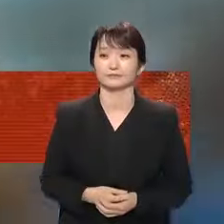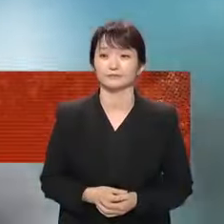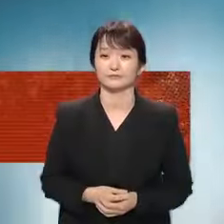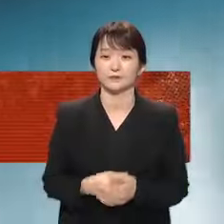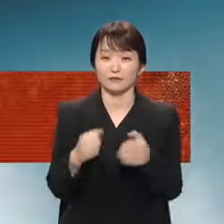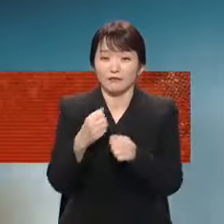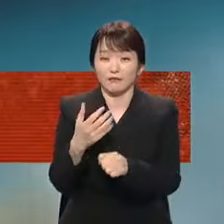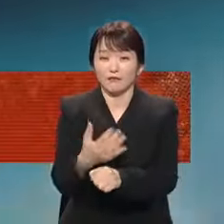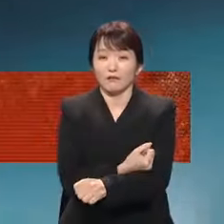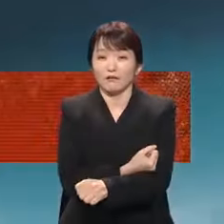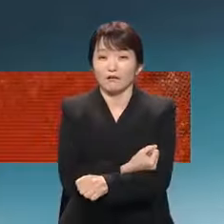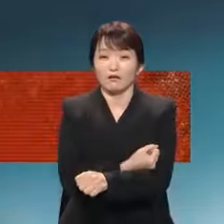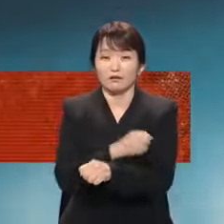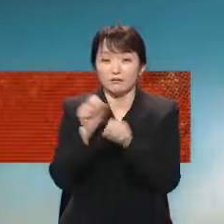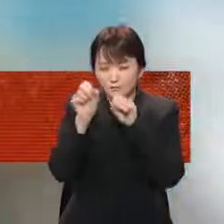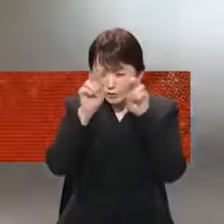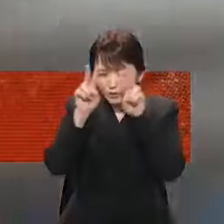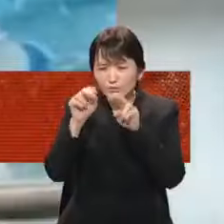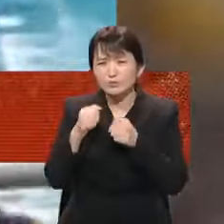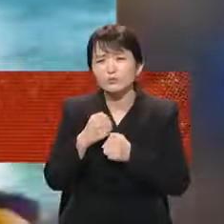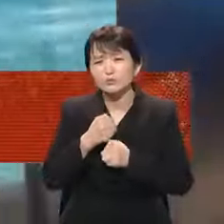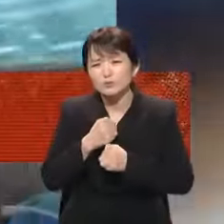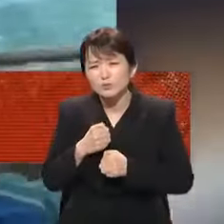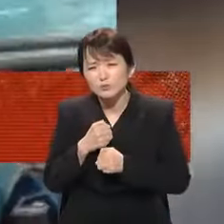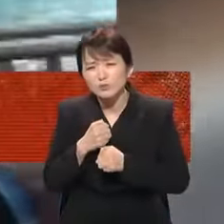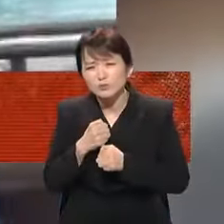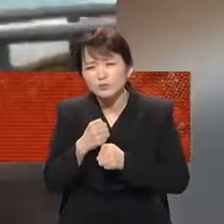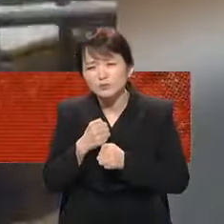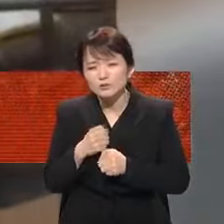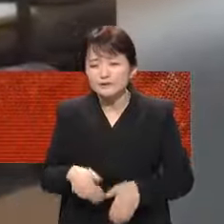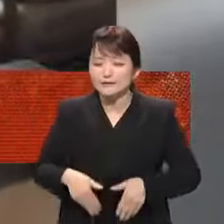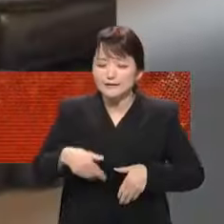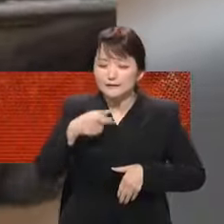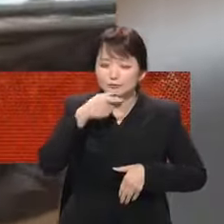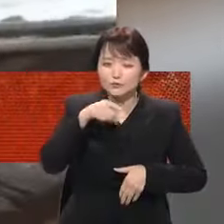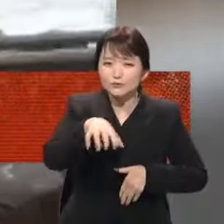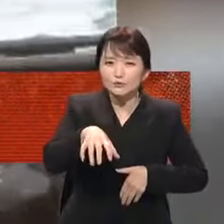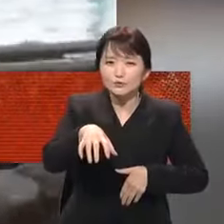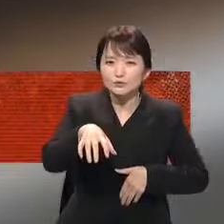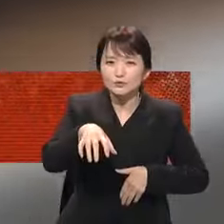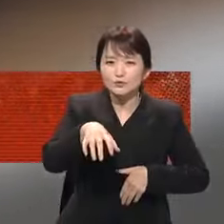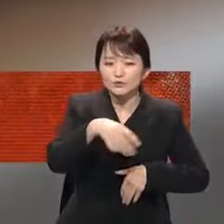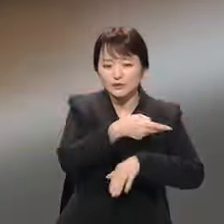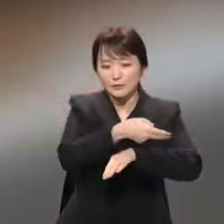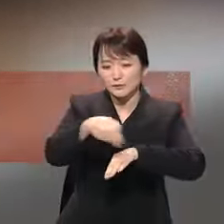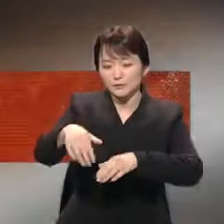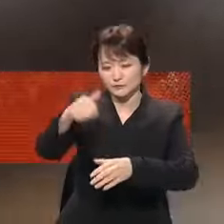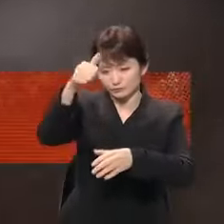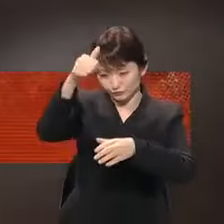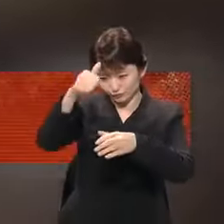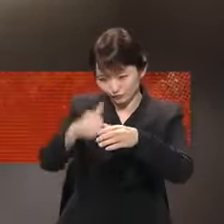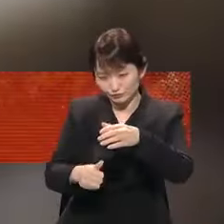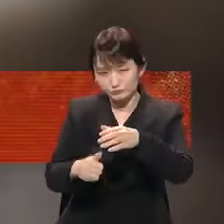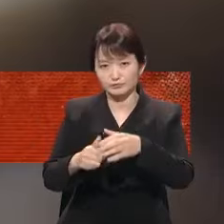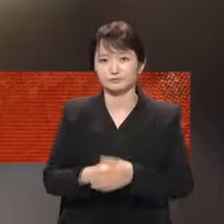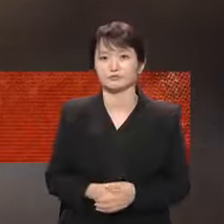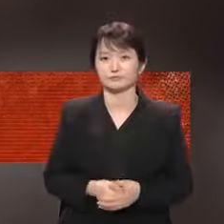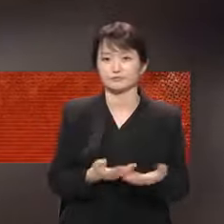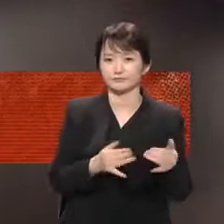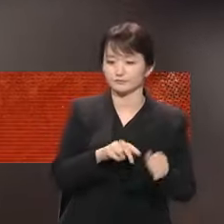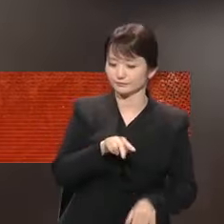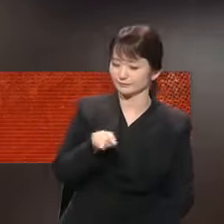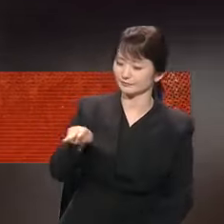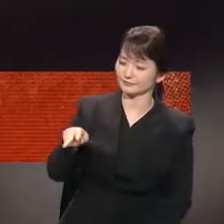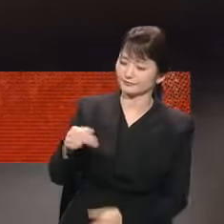계속된 한파에 이 사슴도 추웠나 봅니다. 그래서 따뜻한 물이 있는 수영장으로 그대로 퐁당 다이빙을 한 건데 수영장 직원들은 그런